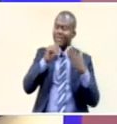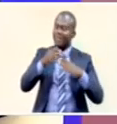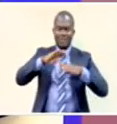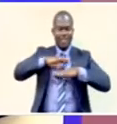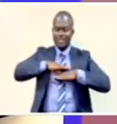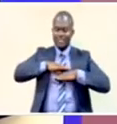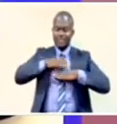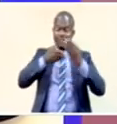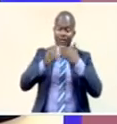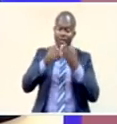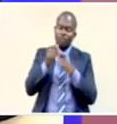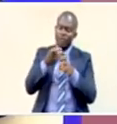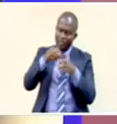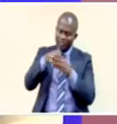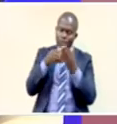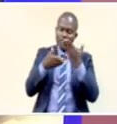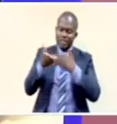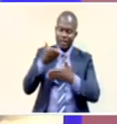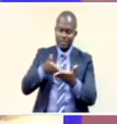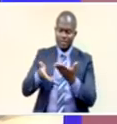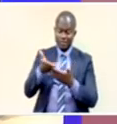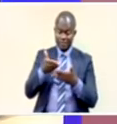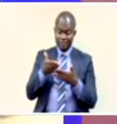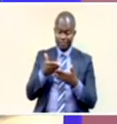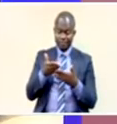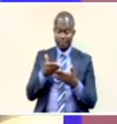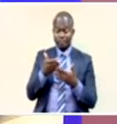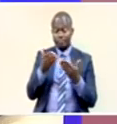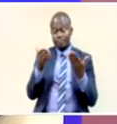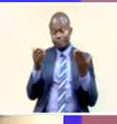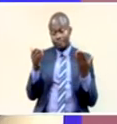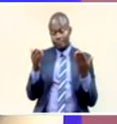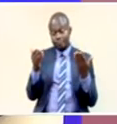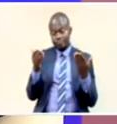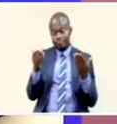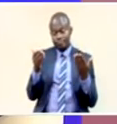bihagije ugomba kugira ibiva mu kiganiro ubwo ngira ngo